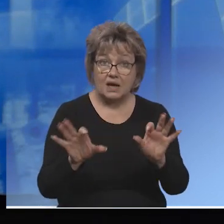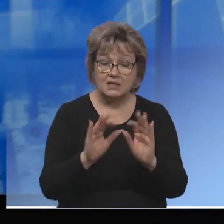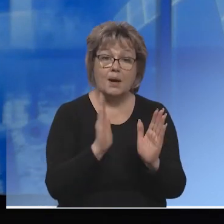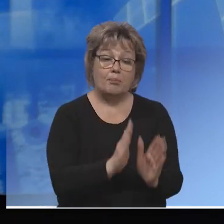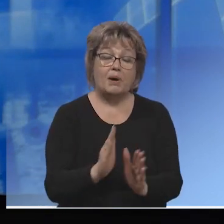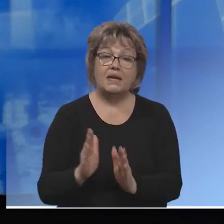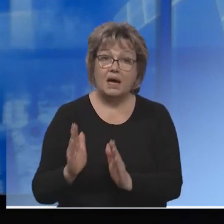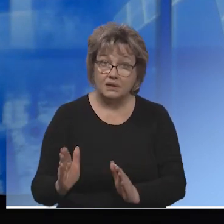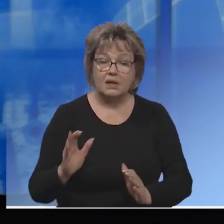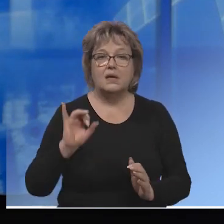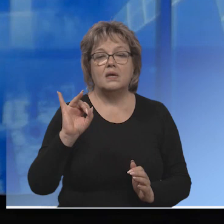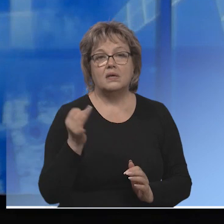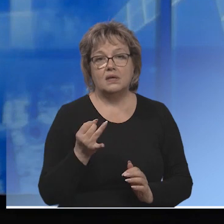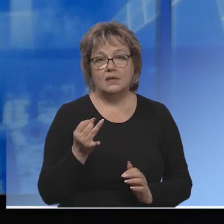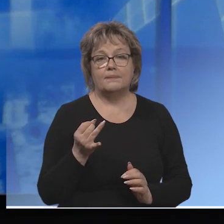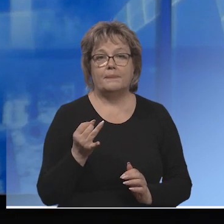предпринимателям порядок и